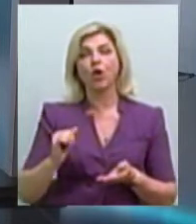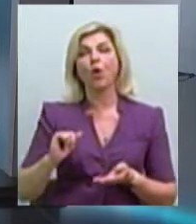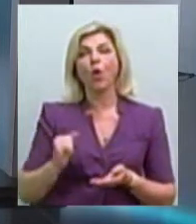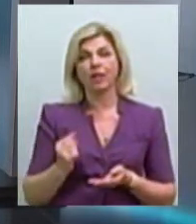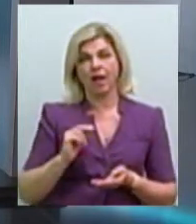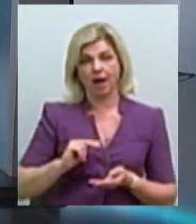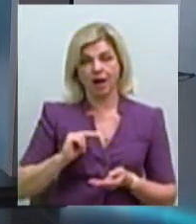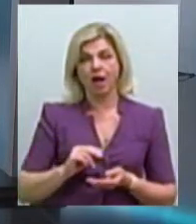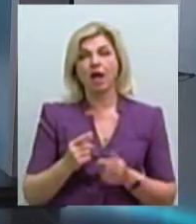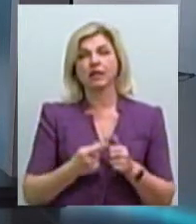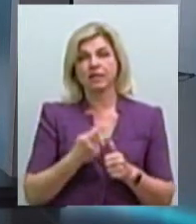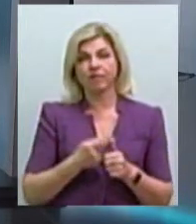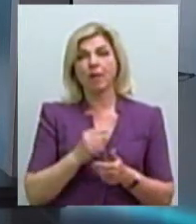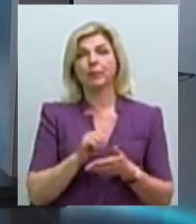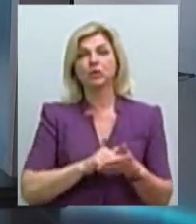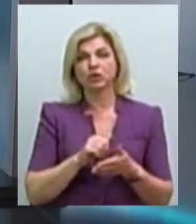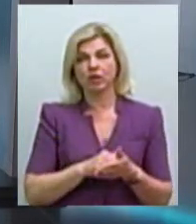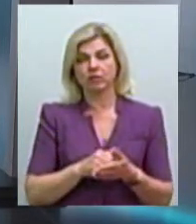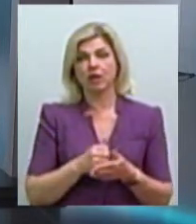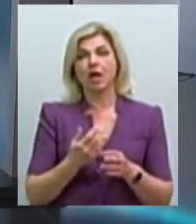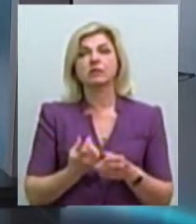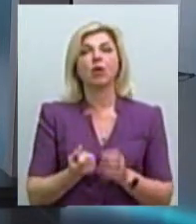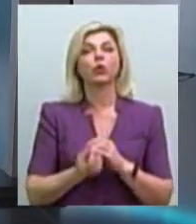назвала причиною, власне, з